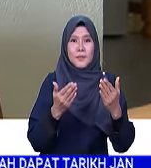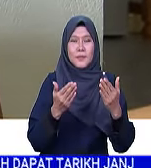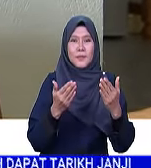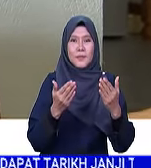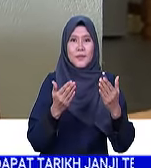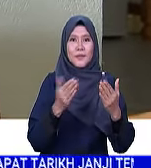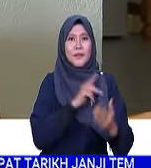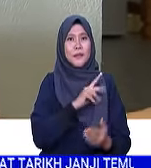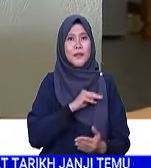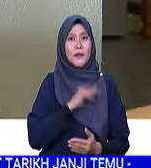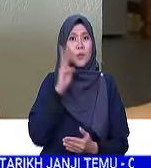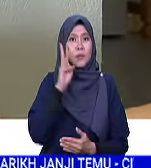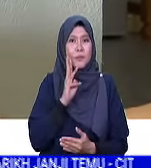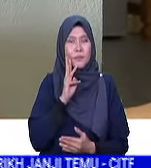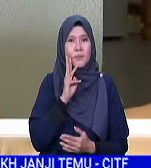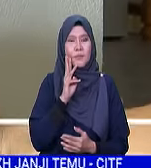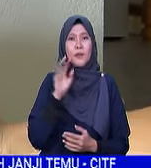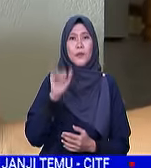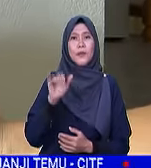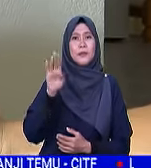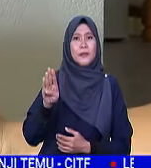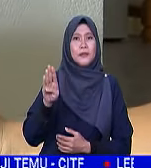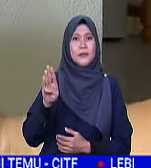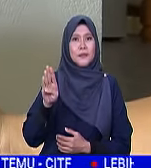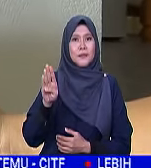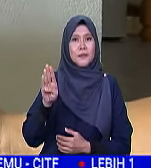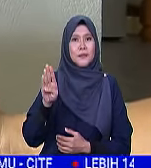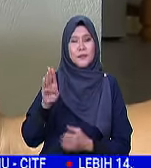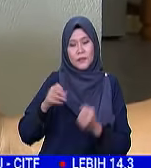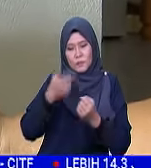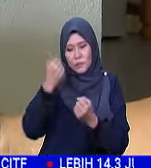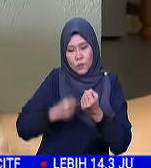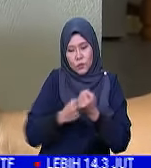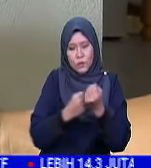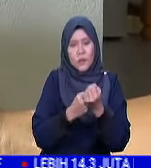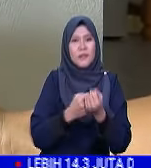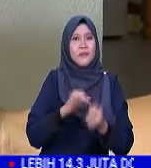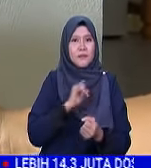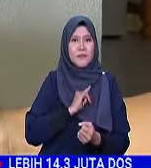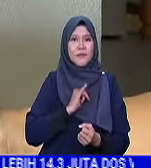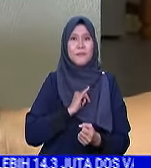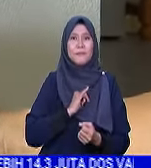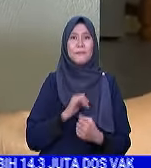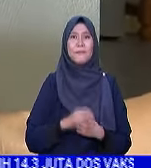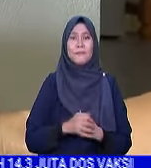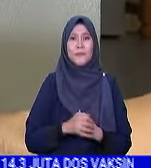apa? Wanita. Lepas tu YB bagi sumbangan kat makcik ni, kan?